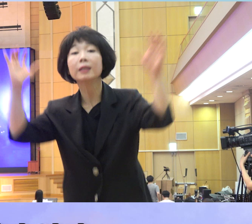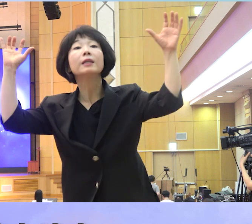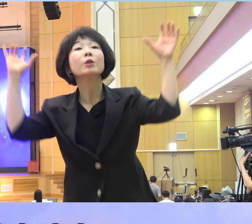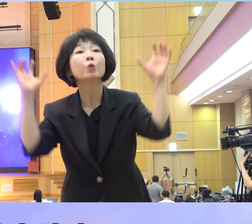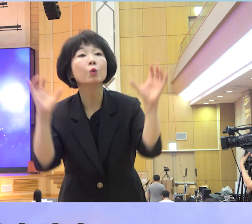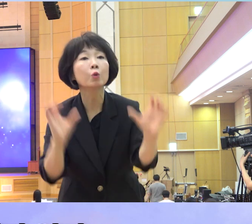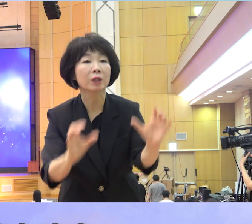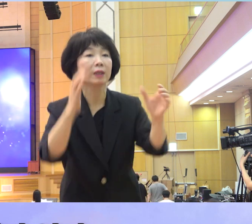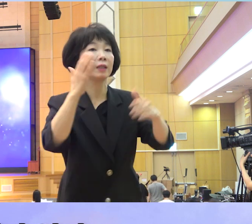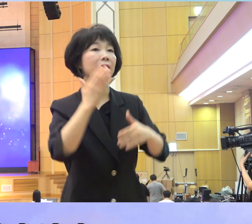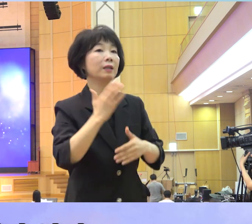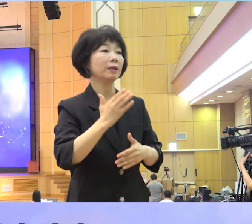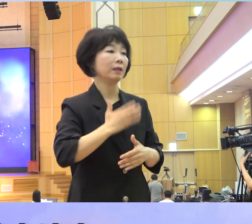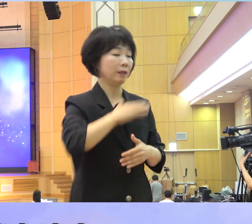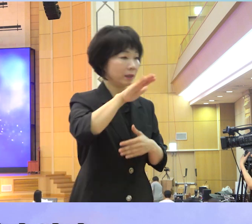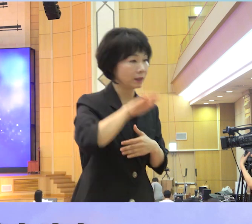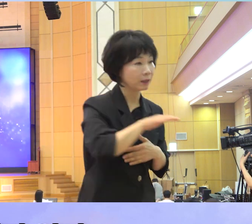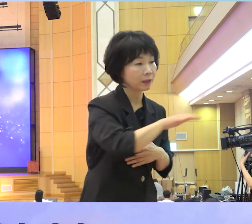모인